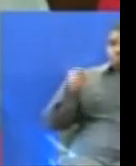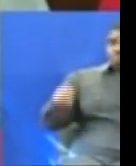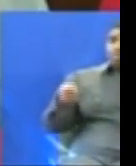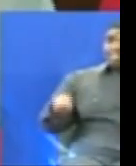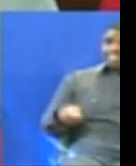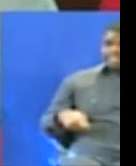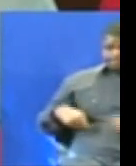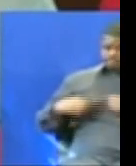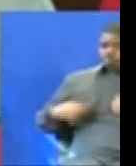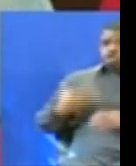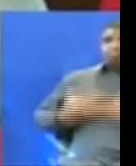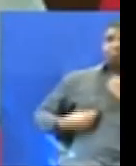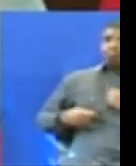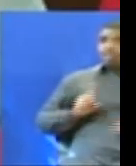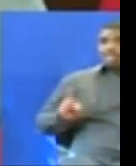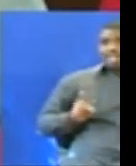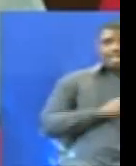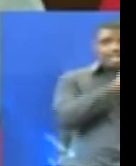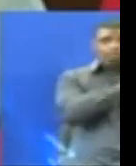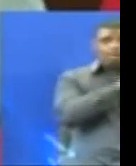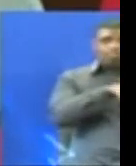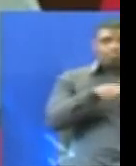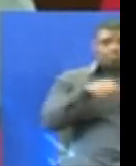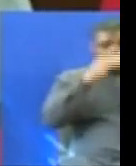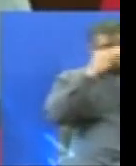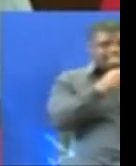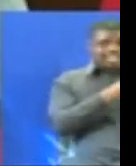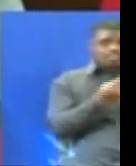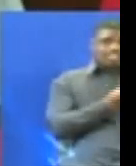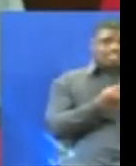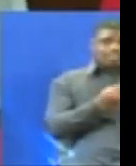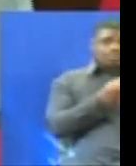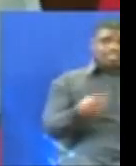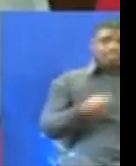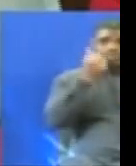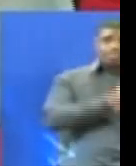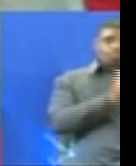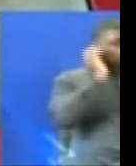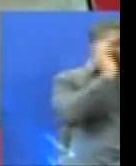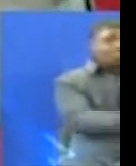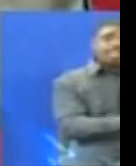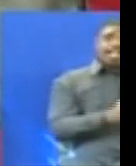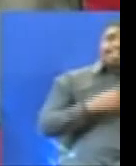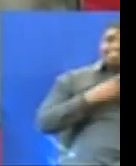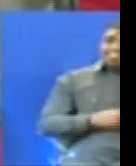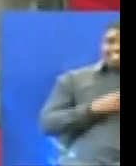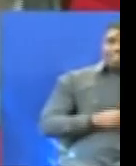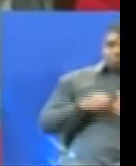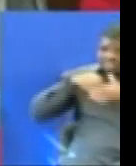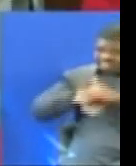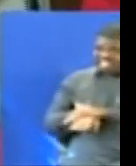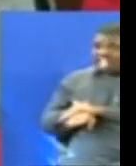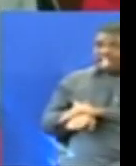tamaa na hawa watu askari wetu wachache waasi walioamua kukimbia vita na kujificha